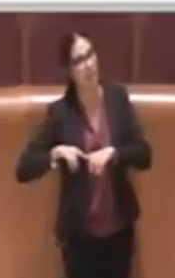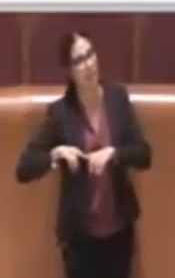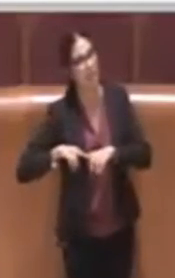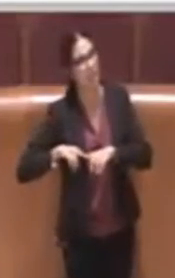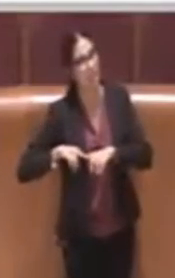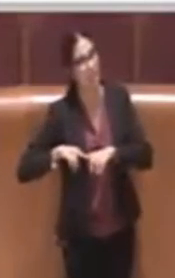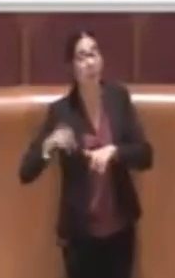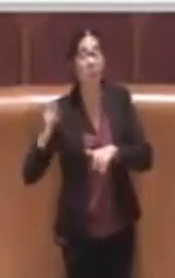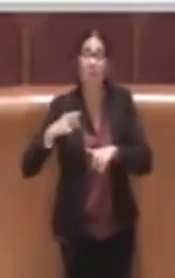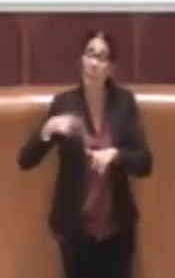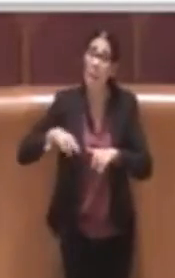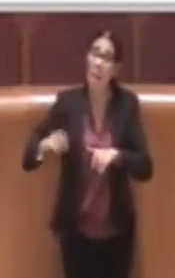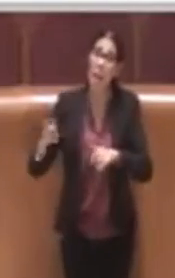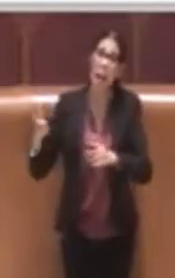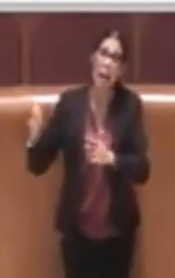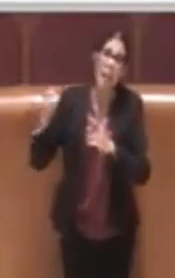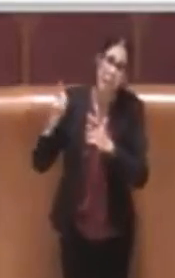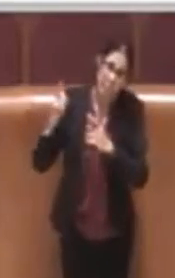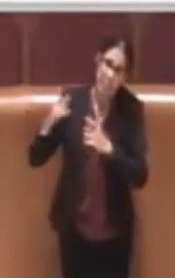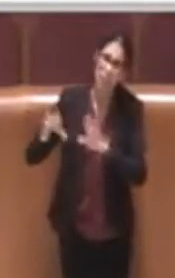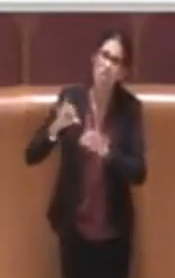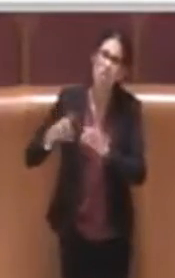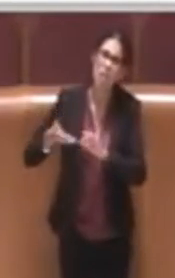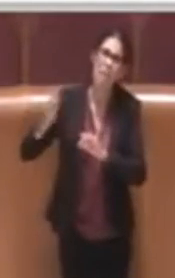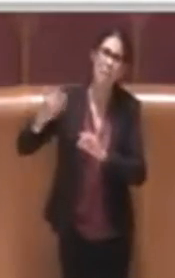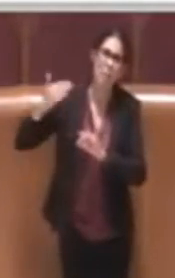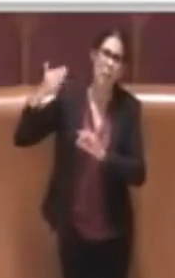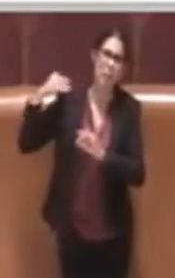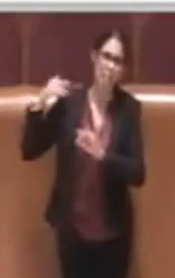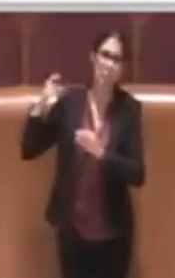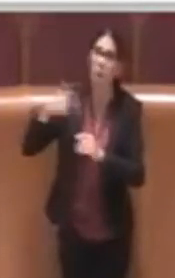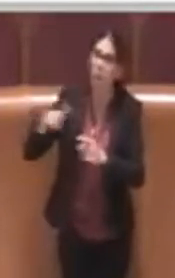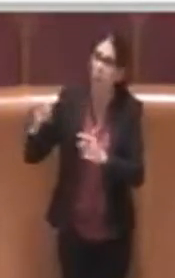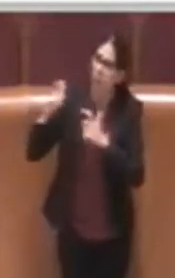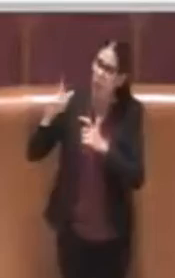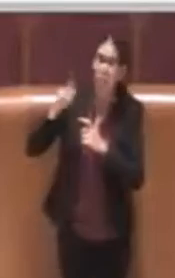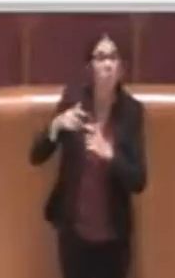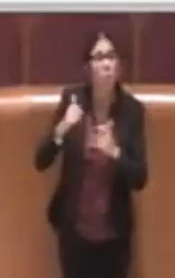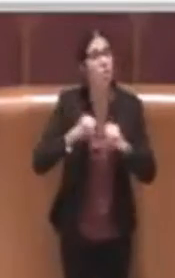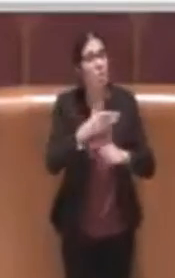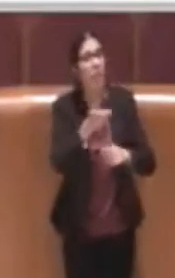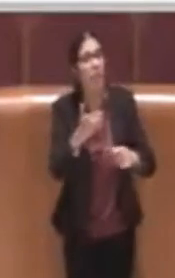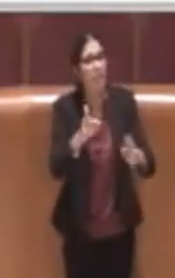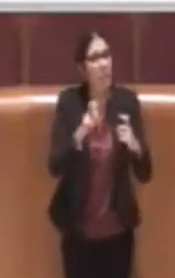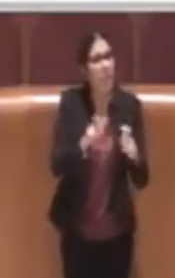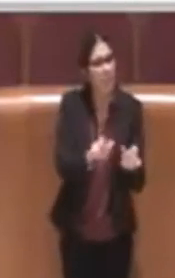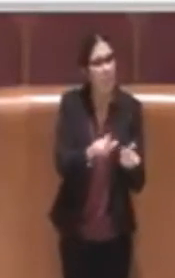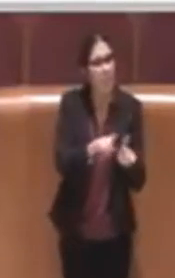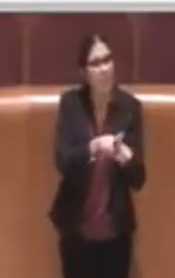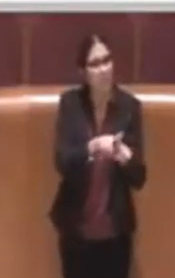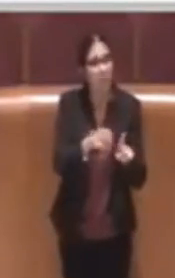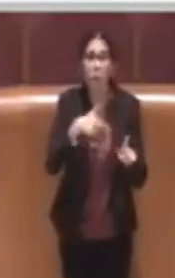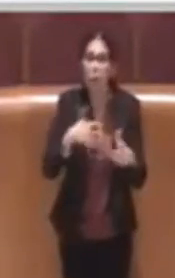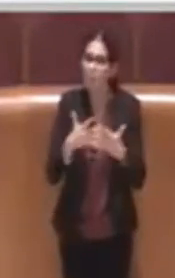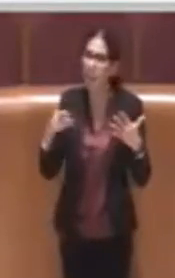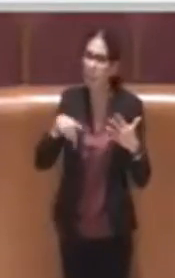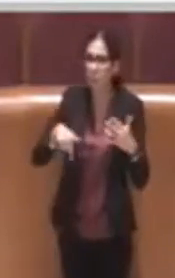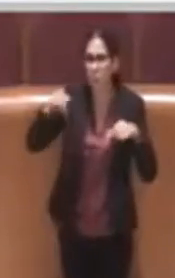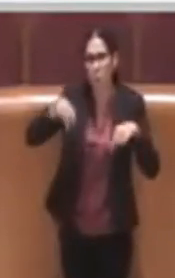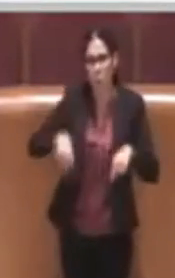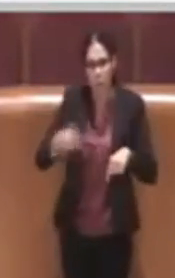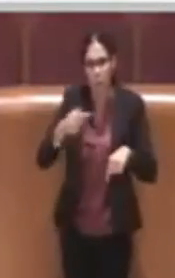e le subiamo insieme alla cittadinanza. Noi che siamo qui e siamo maggioranza e stiamo